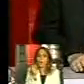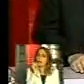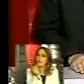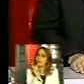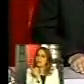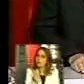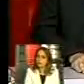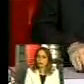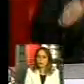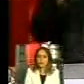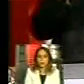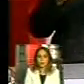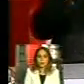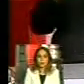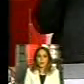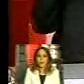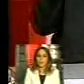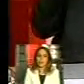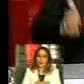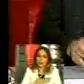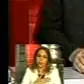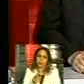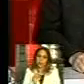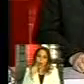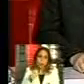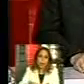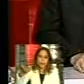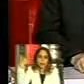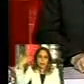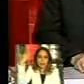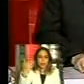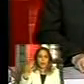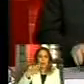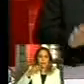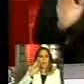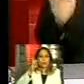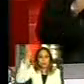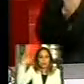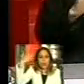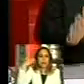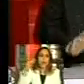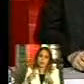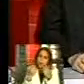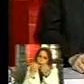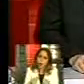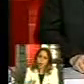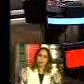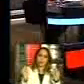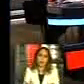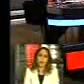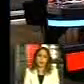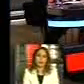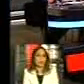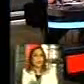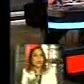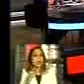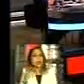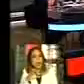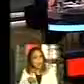מכל הכיוונים. זה לא אותם בנקים שאני זוכר אותם לפני 20 שנה שיכלו באמת לתמרן. ואיך נתניהו נתן לכחלון את ברכת